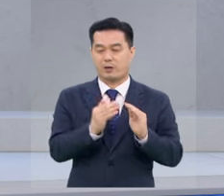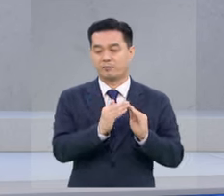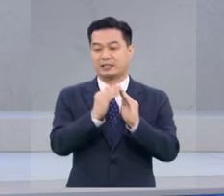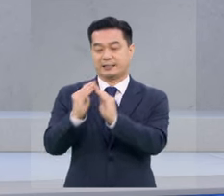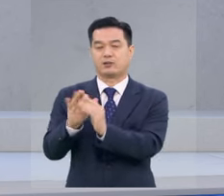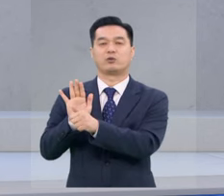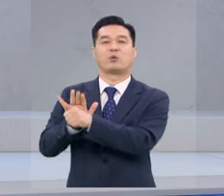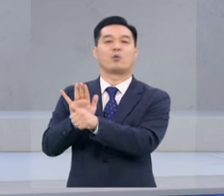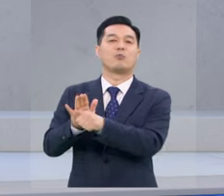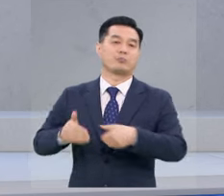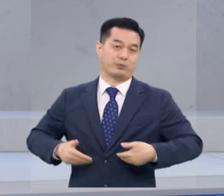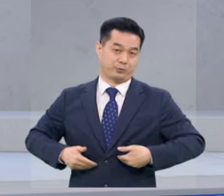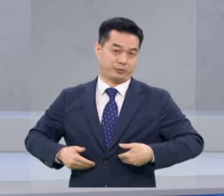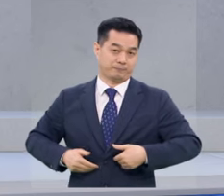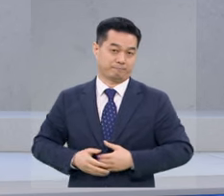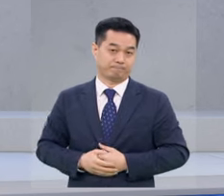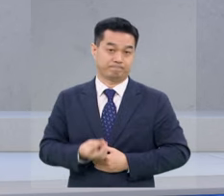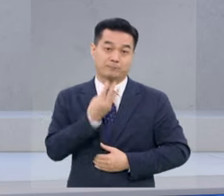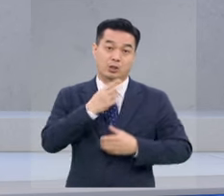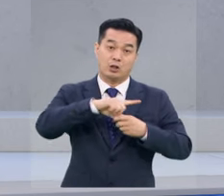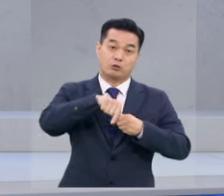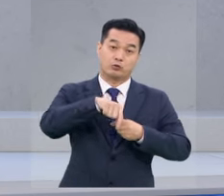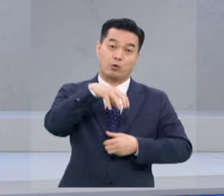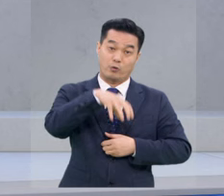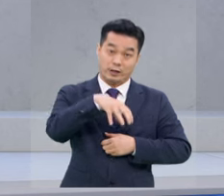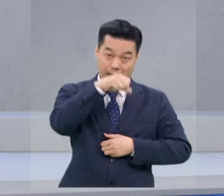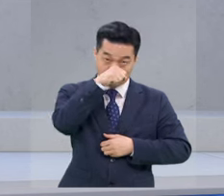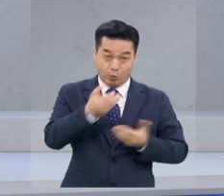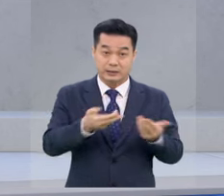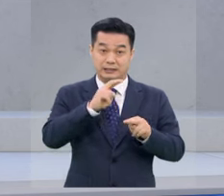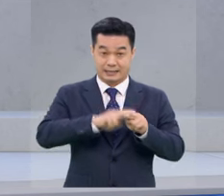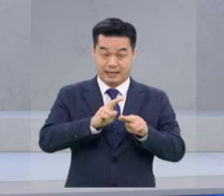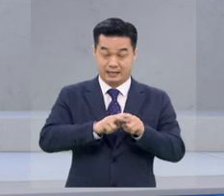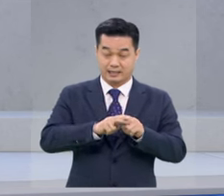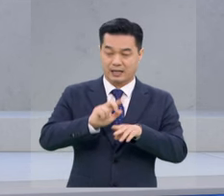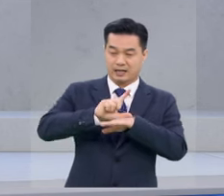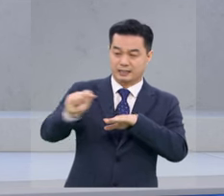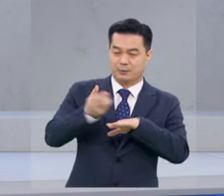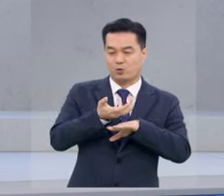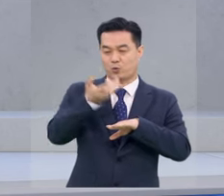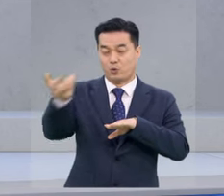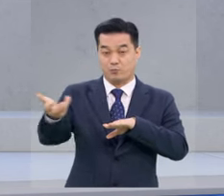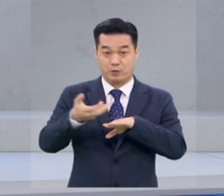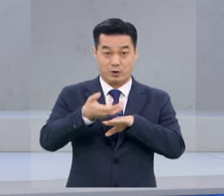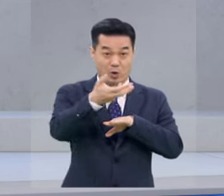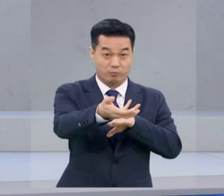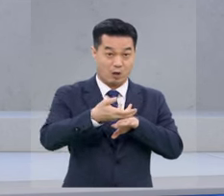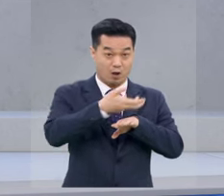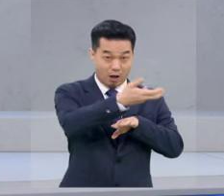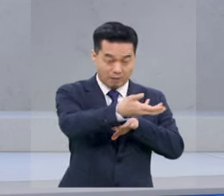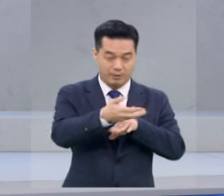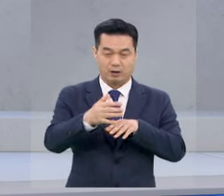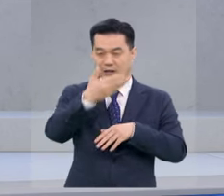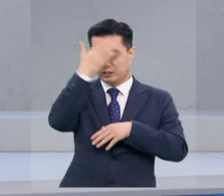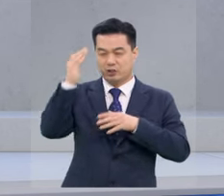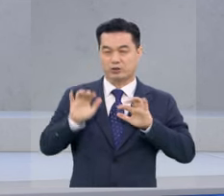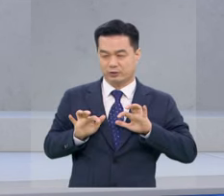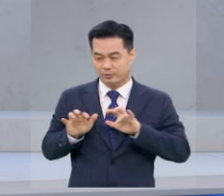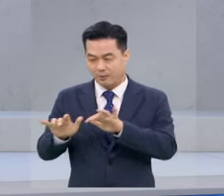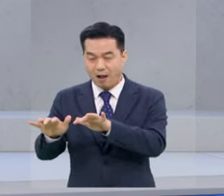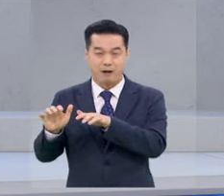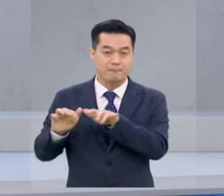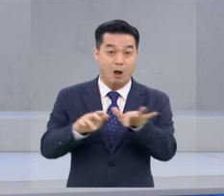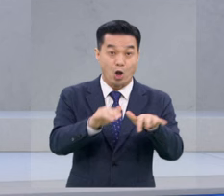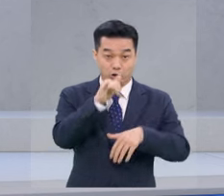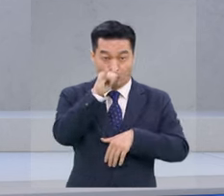마련해야 합니다 수도권의 양질의 일자리가 분산되면 청년들이 취업 경쟁에 뛰어들게 될 것입니다